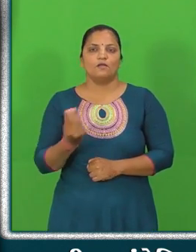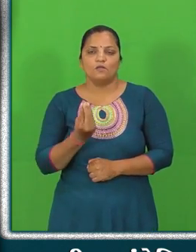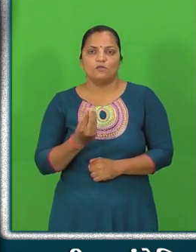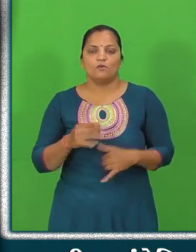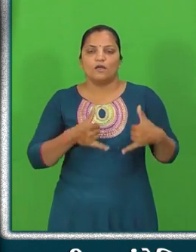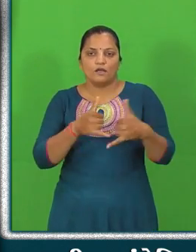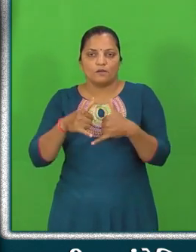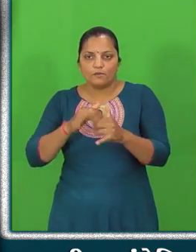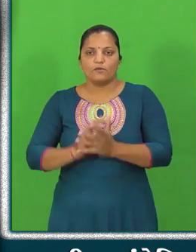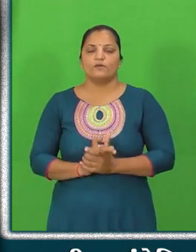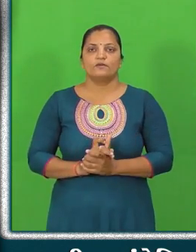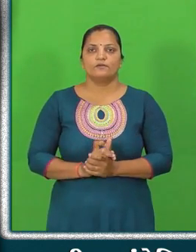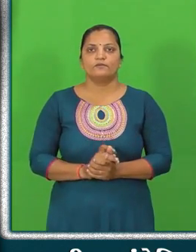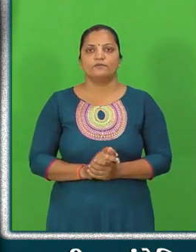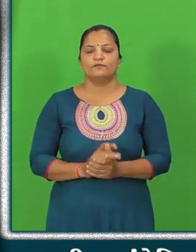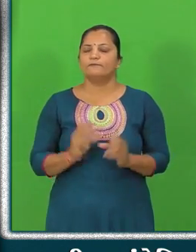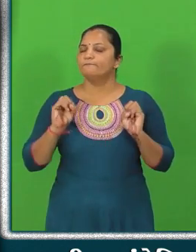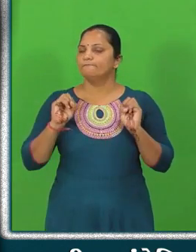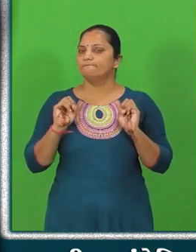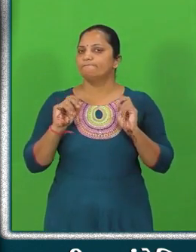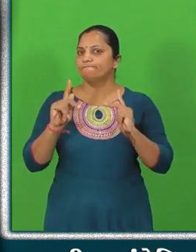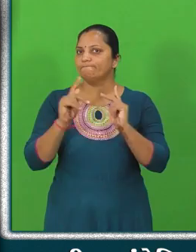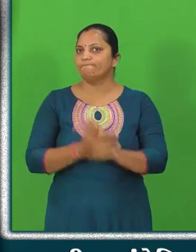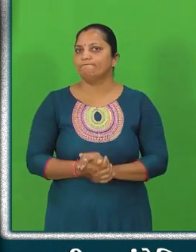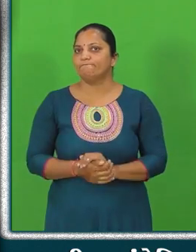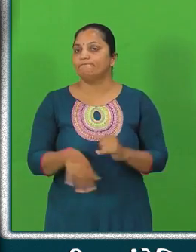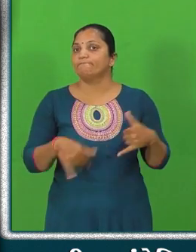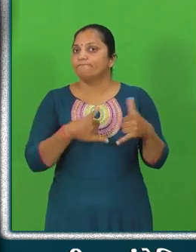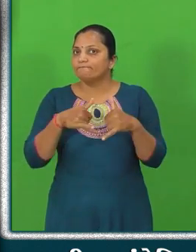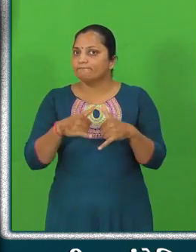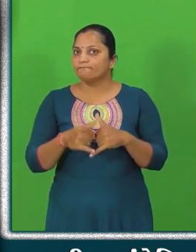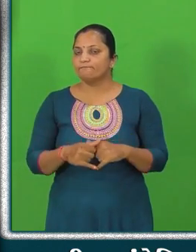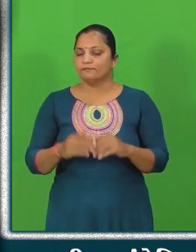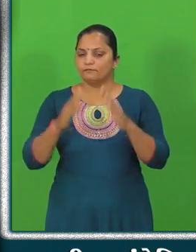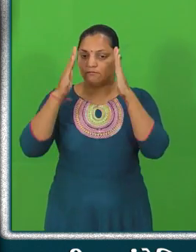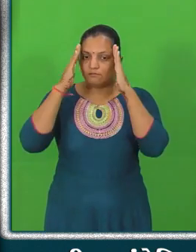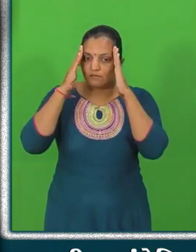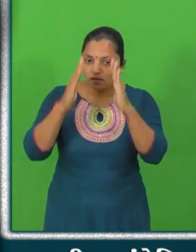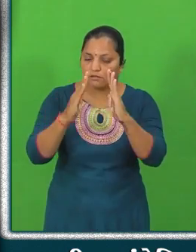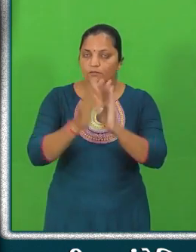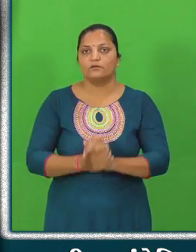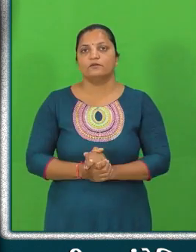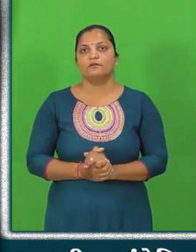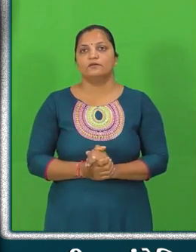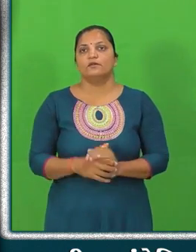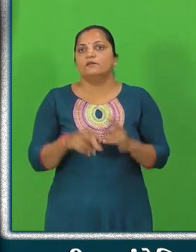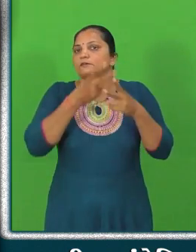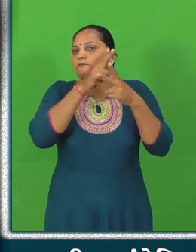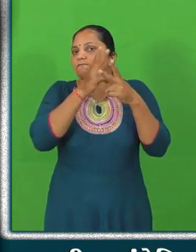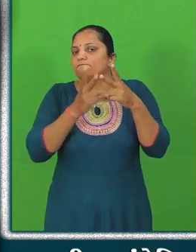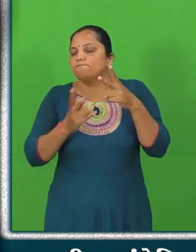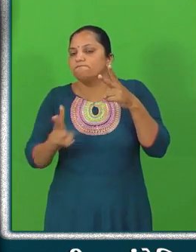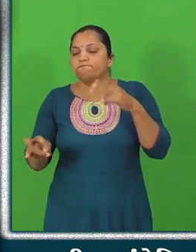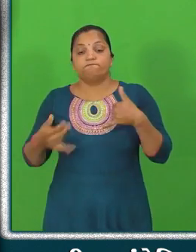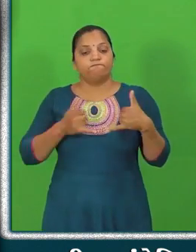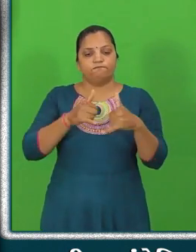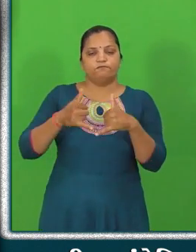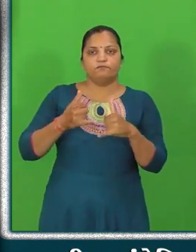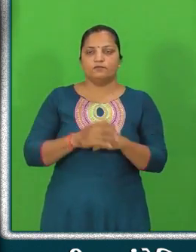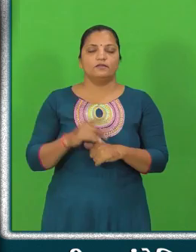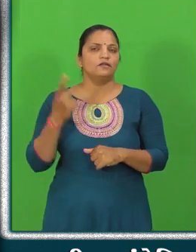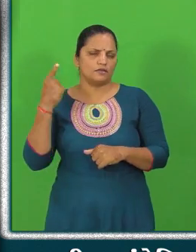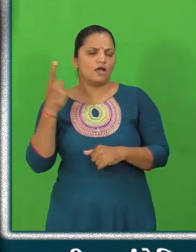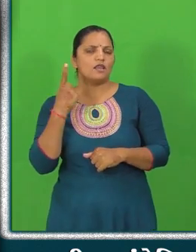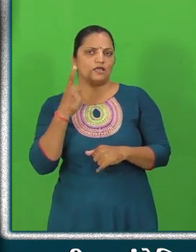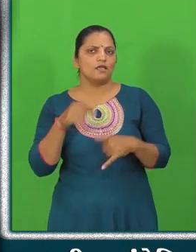પ્રયોગો કરીશું. ઓકે, પ્રયોગો કરવાના છે એટલે ખાસ તમારે ધ્યાન રાખવાનું છે. આપણે અલગ અલગ પ્રવૃત્તિ કરીશું. આપણે એક